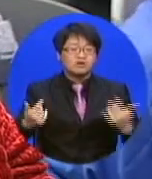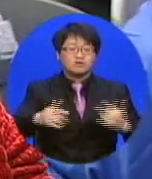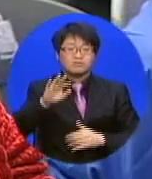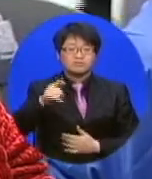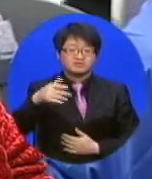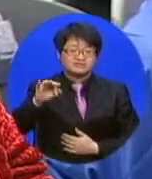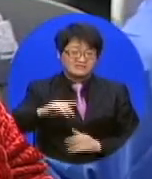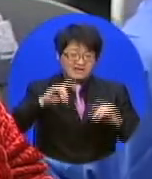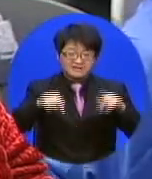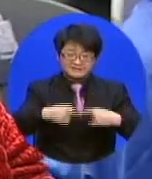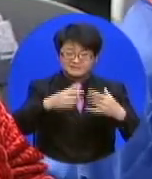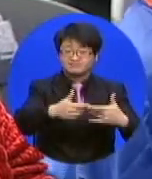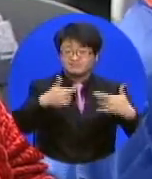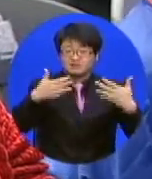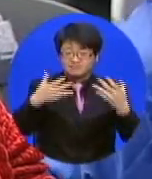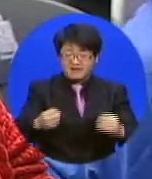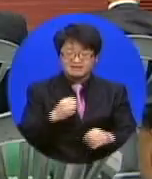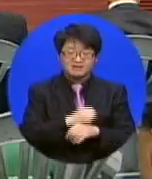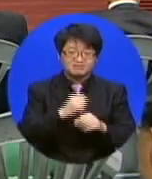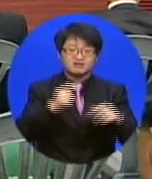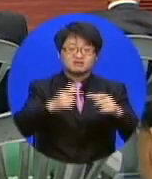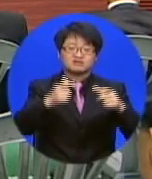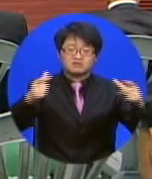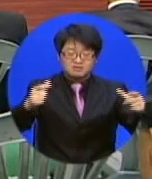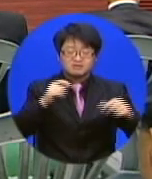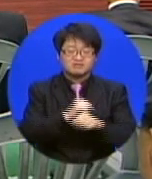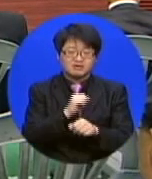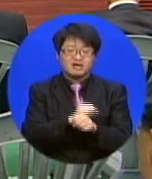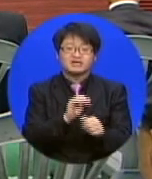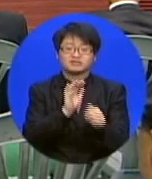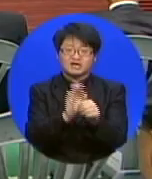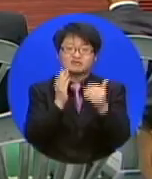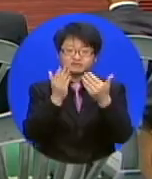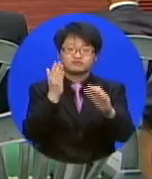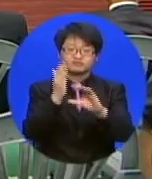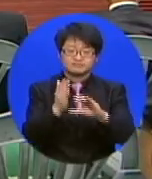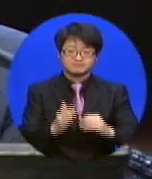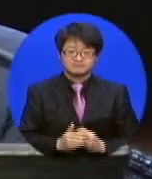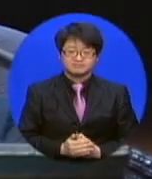참여팀을 점차 늘려가며 보치아 저변 확대에 큰 보탬이 되고 있습니다.